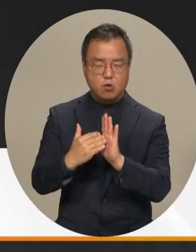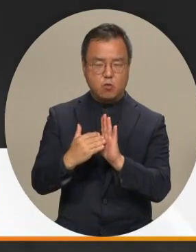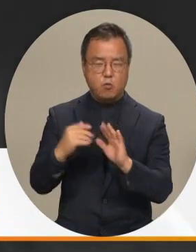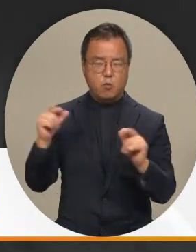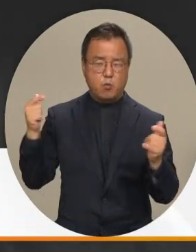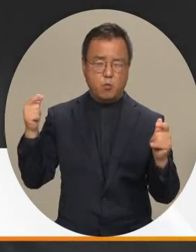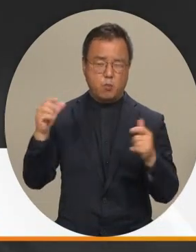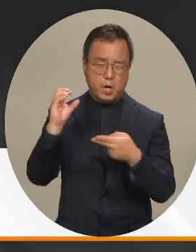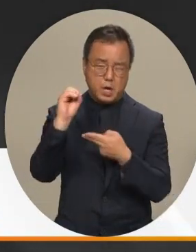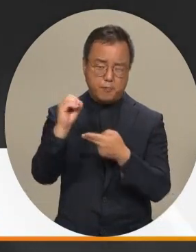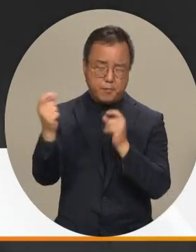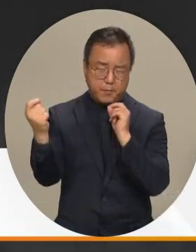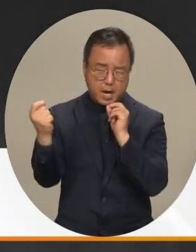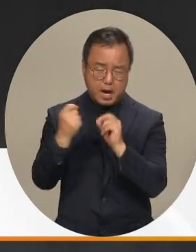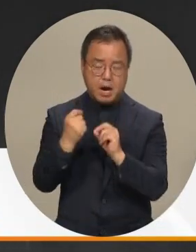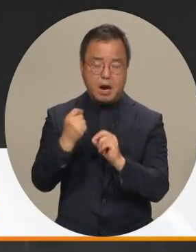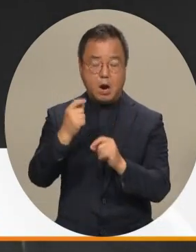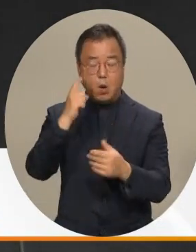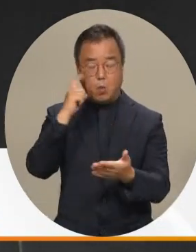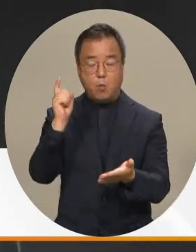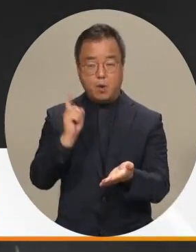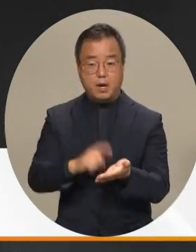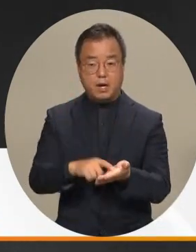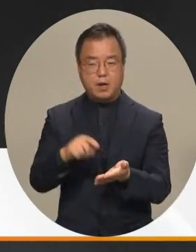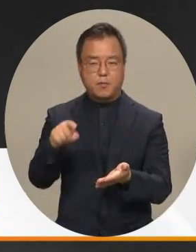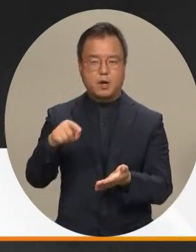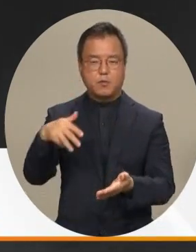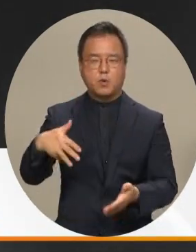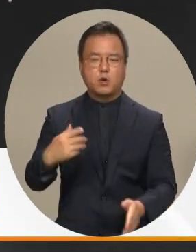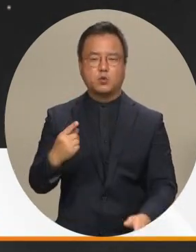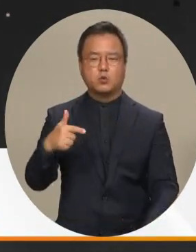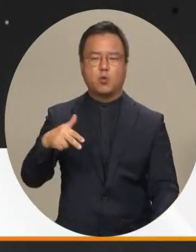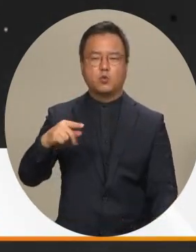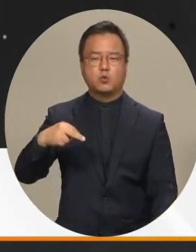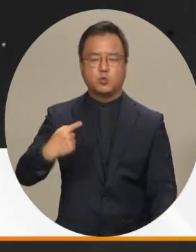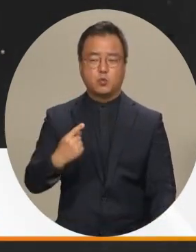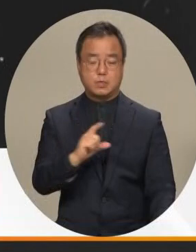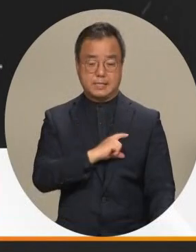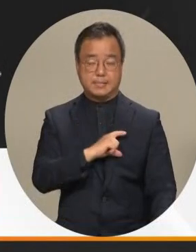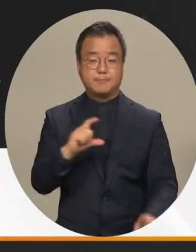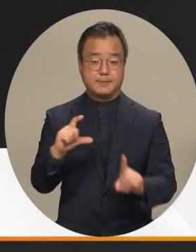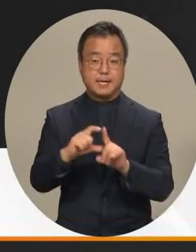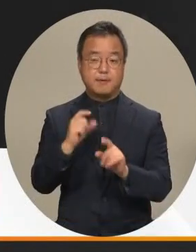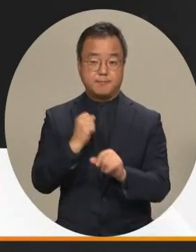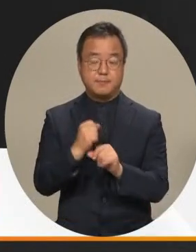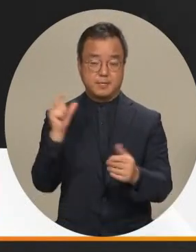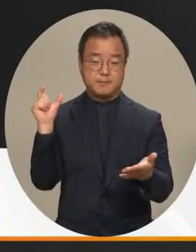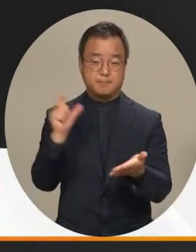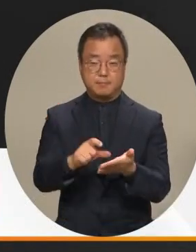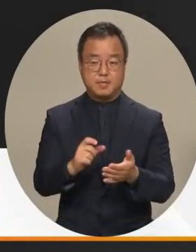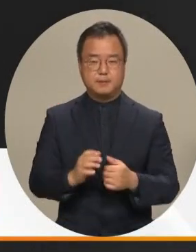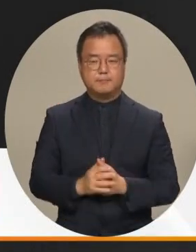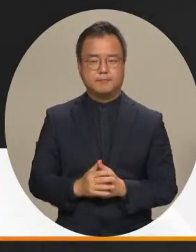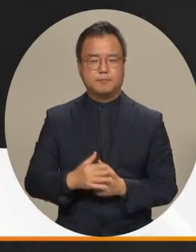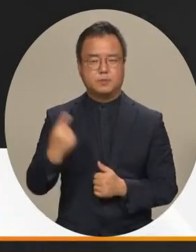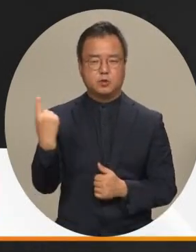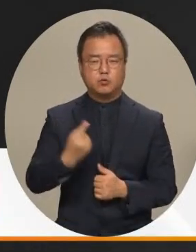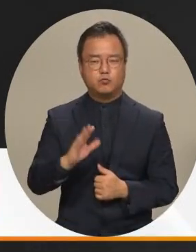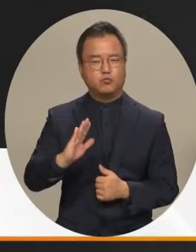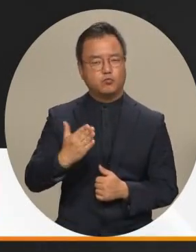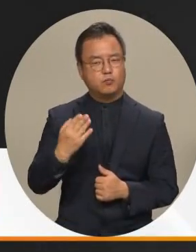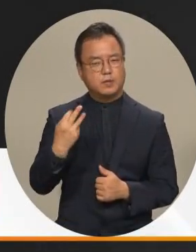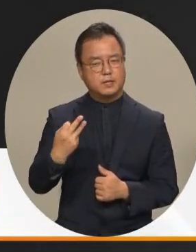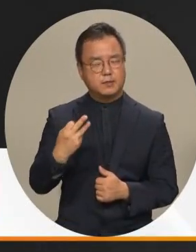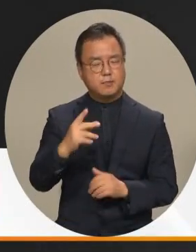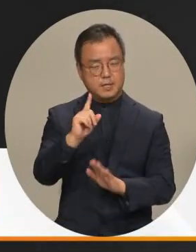이런 현상을 초전부 현상이라고 명명을 하게 됨으로써 밝혀지게 되었습니다 1913년에는 영화 약